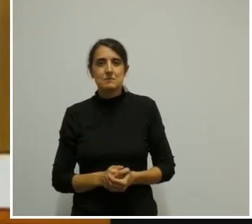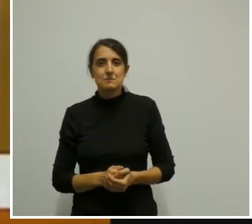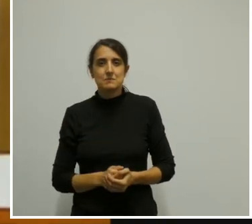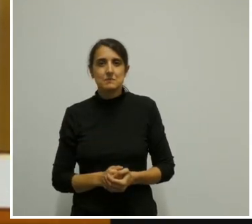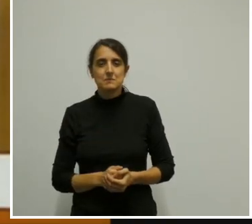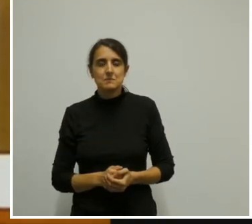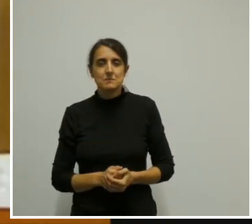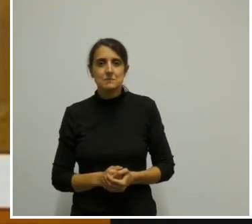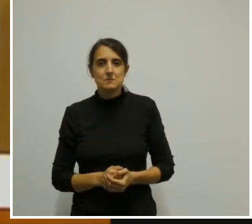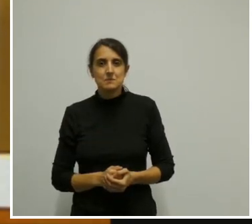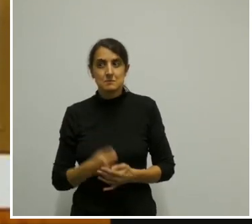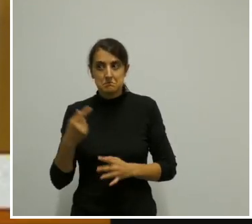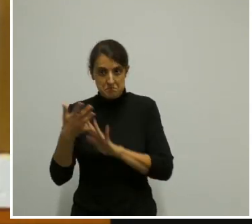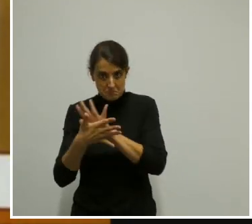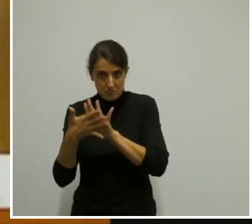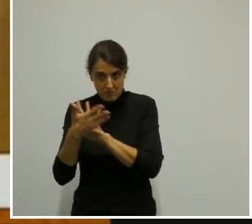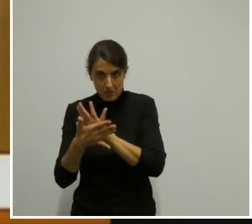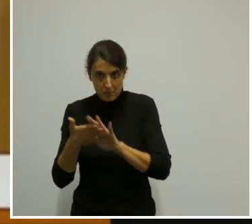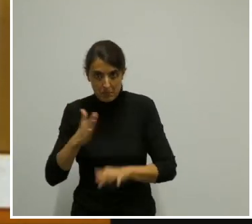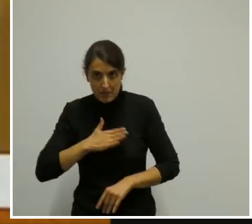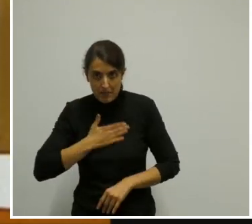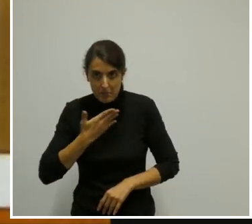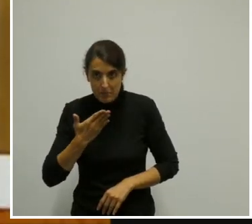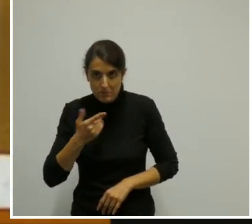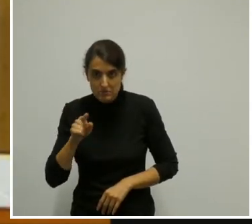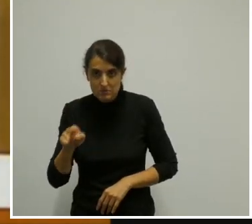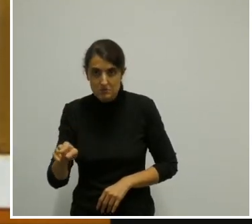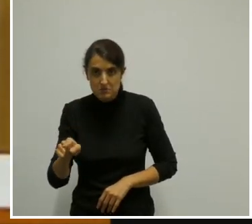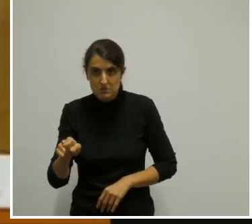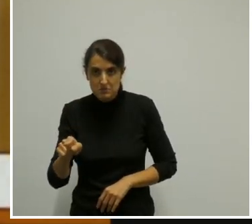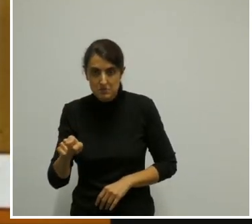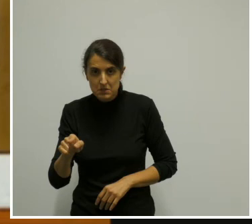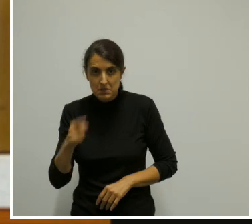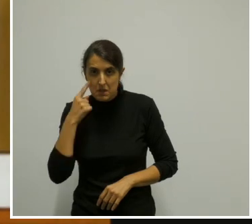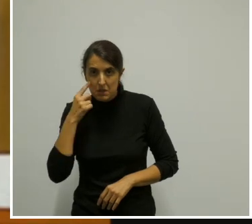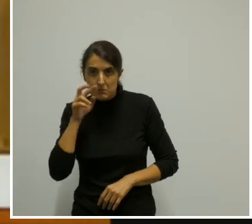Si pot parlar, no sé si de moment no s'escolta ningú.